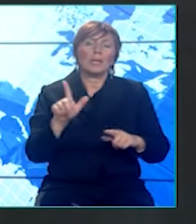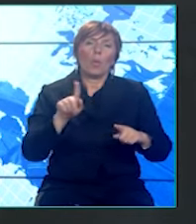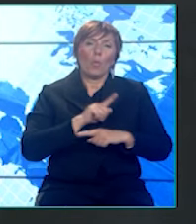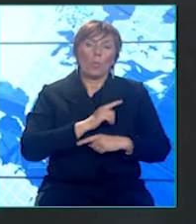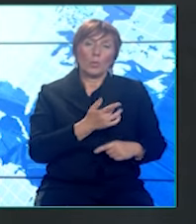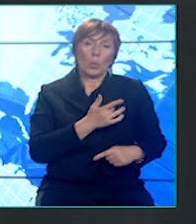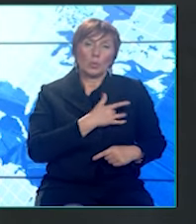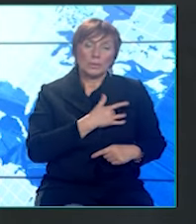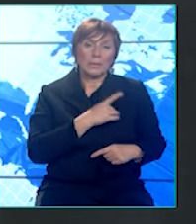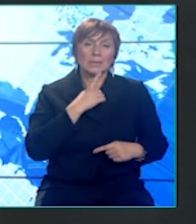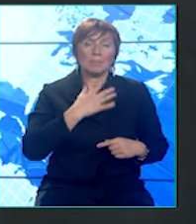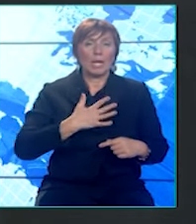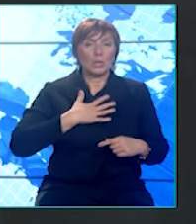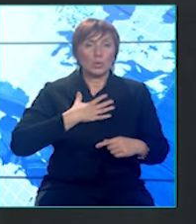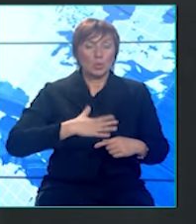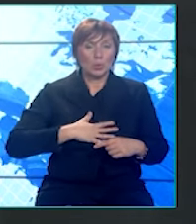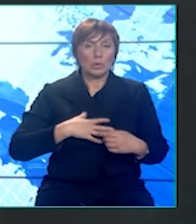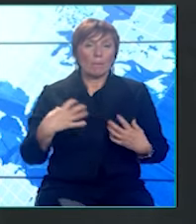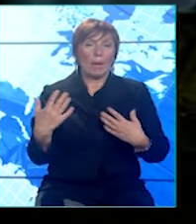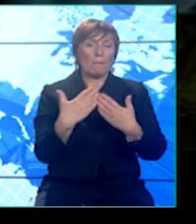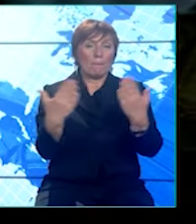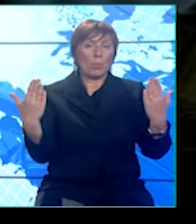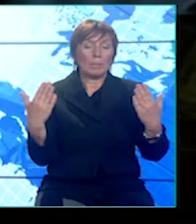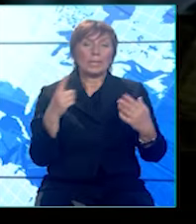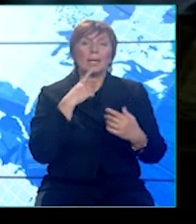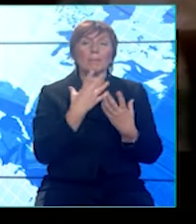srcima ni u dušama publike i mnogih kolega.